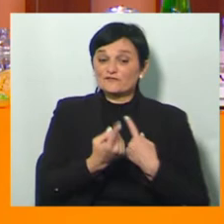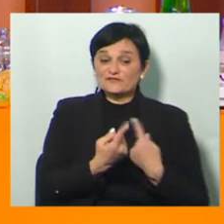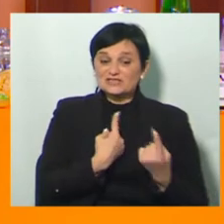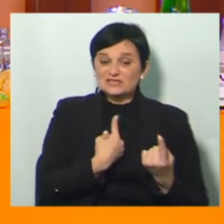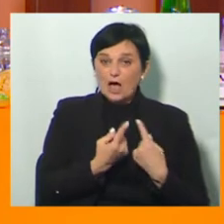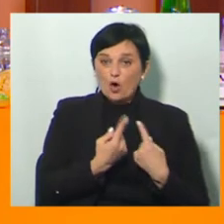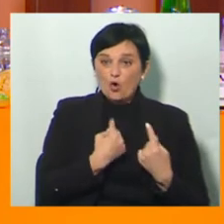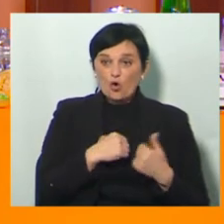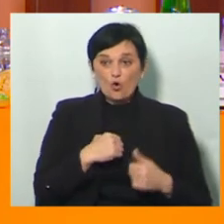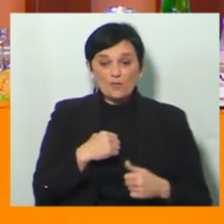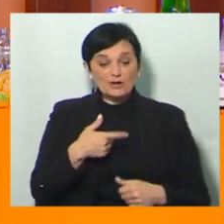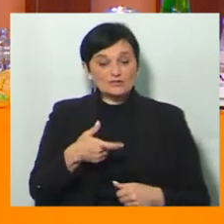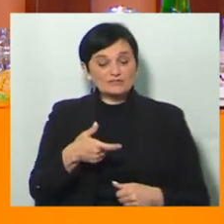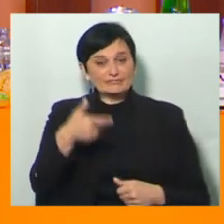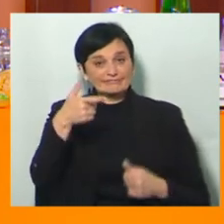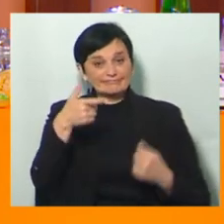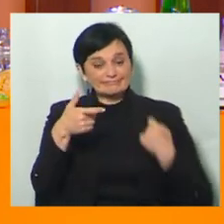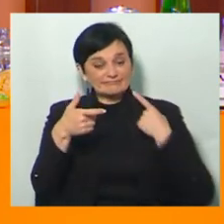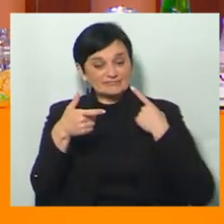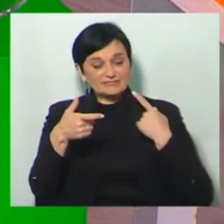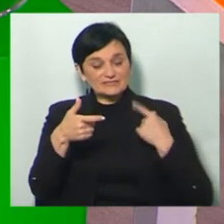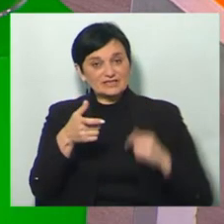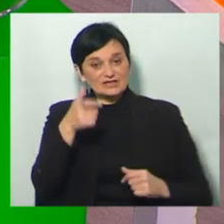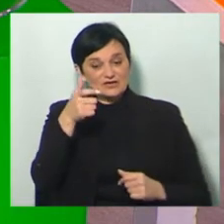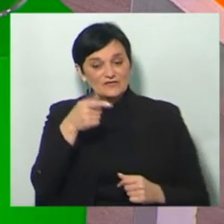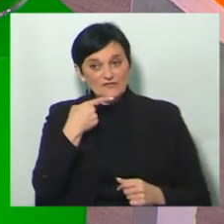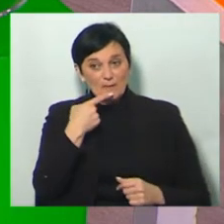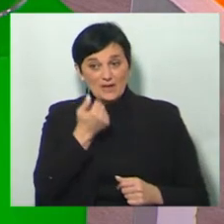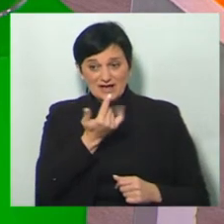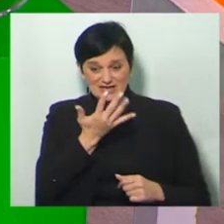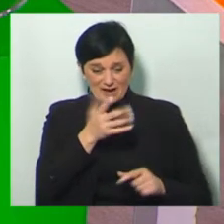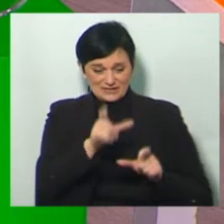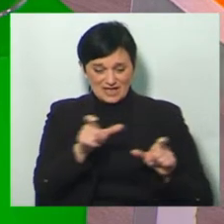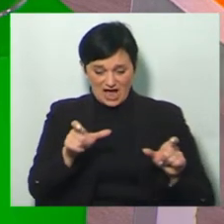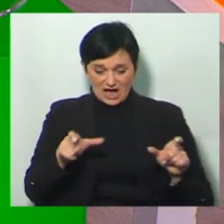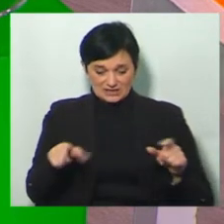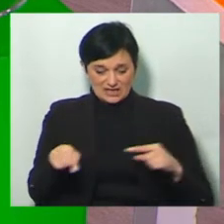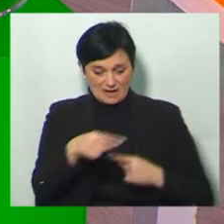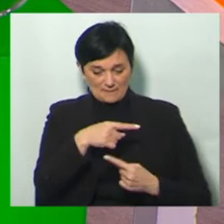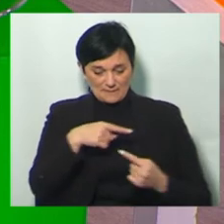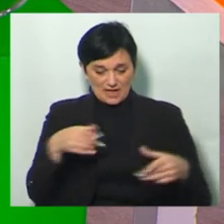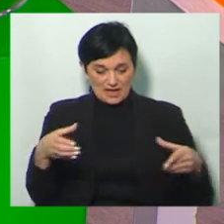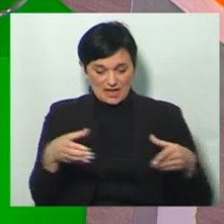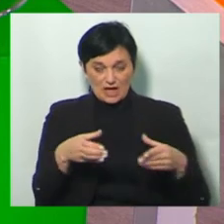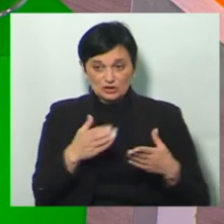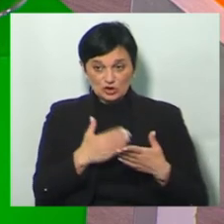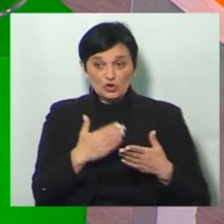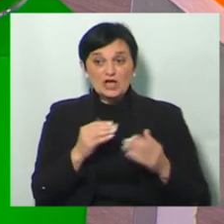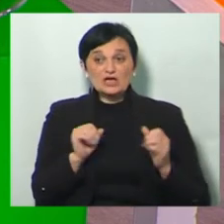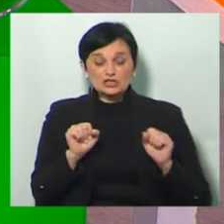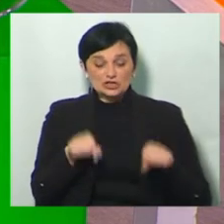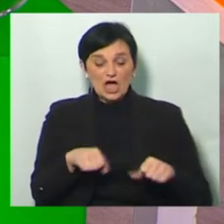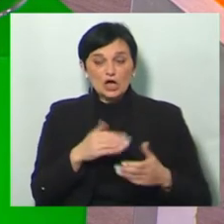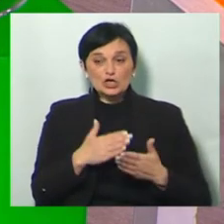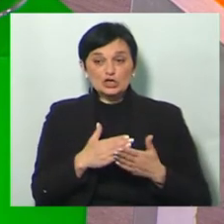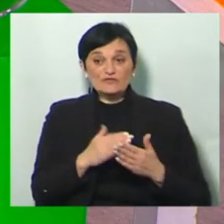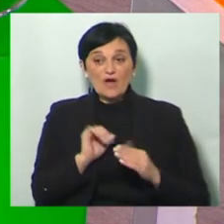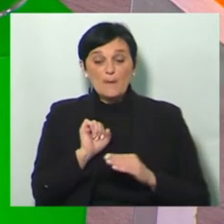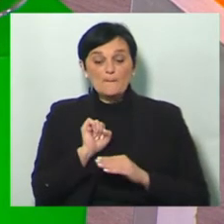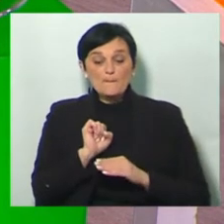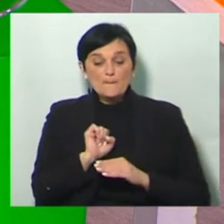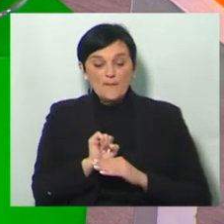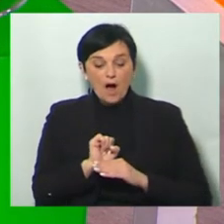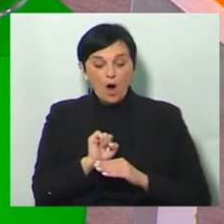თან სადღეგრძელოს ვამბობთ, როცა რამდენიმე ადამიანი იკრიბება, და გვაქვს საშუალება, რომ